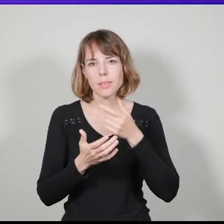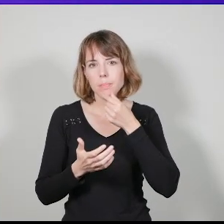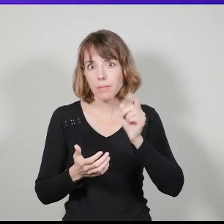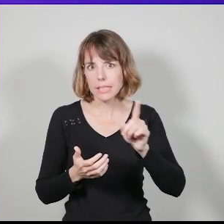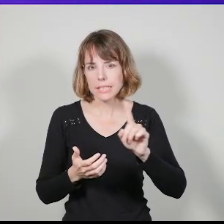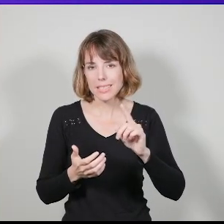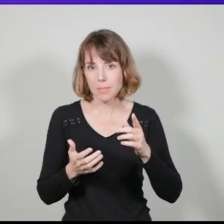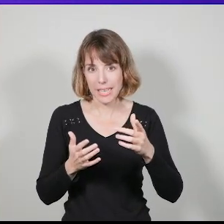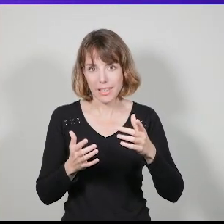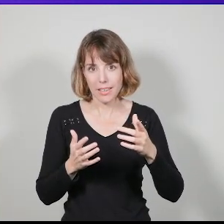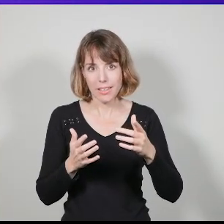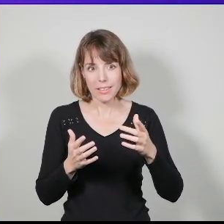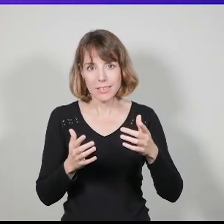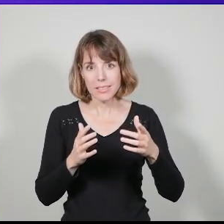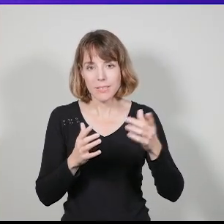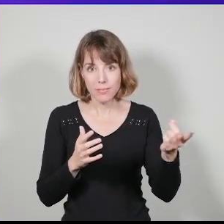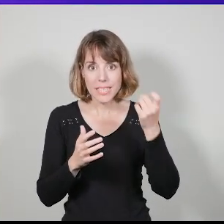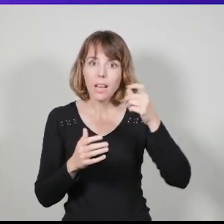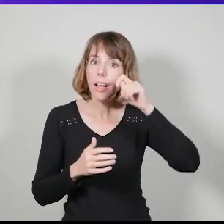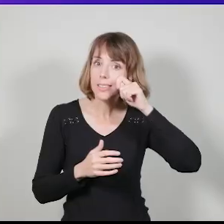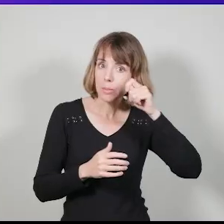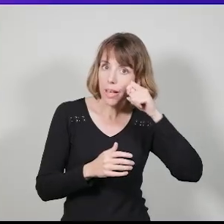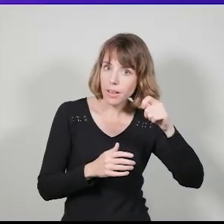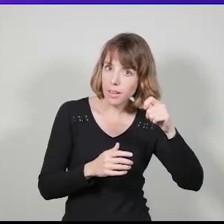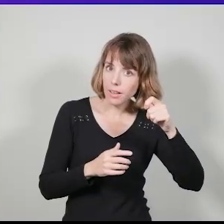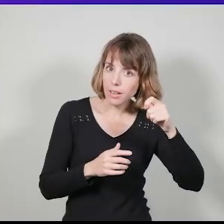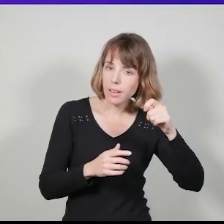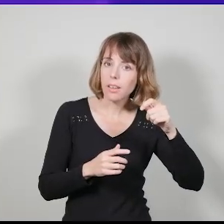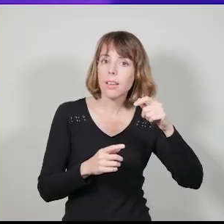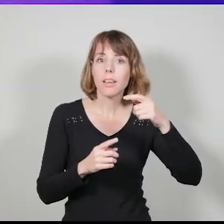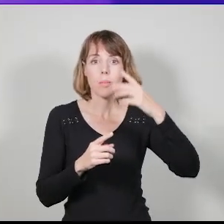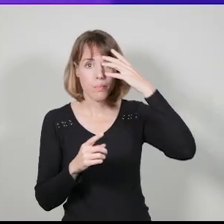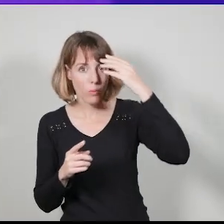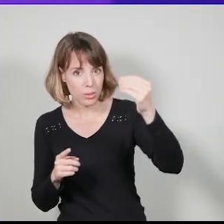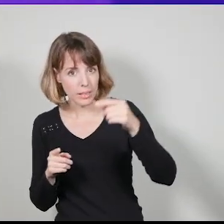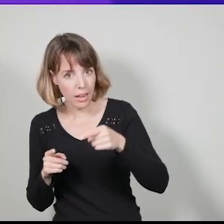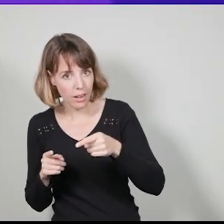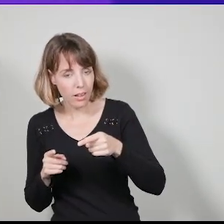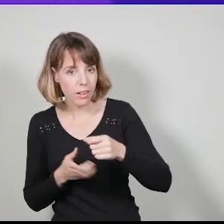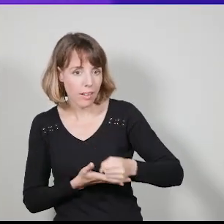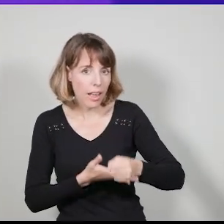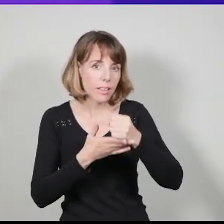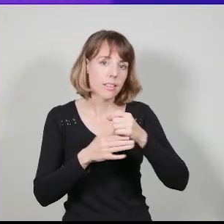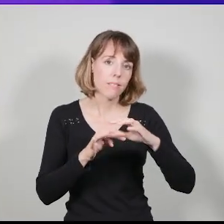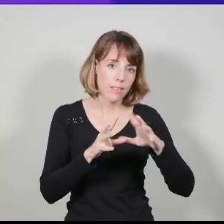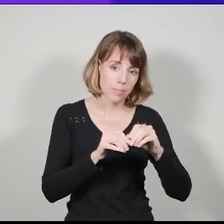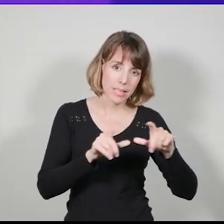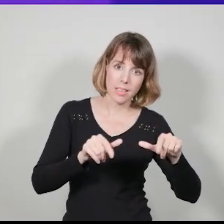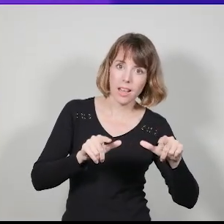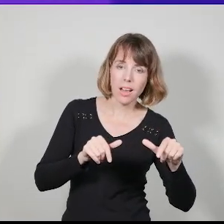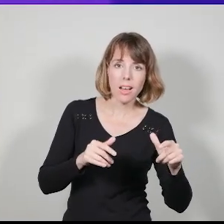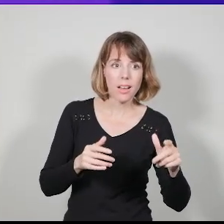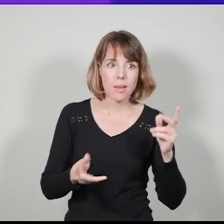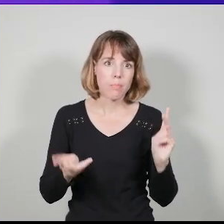des expertises, au niveau du lien entre le professionnel qui intervient, l'aidant qui est présent, qui parfois du coup